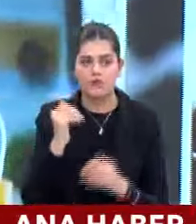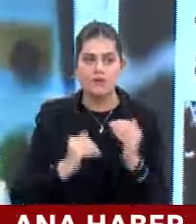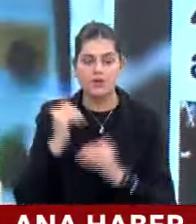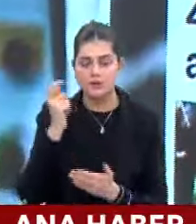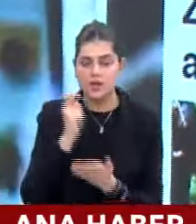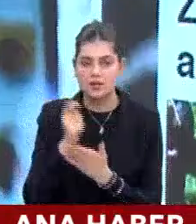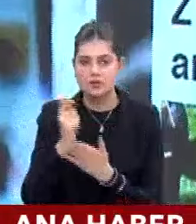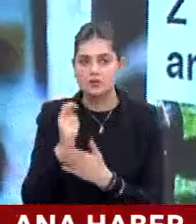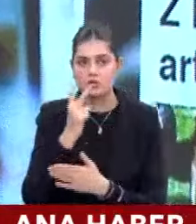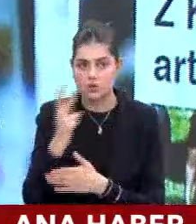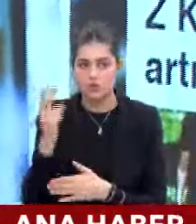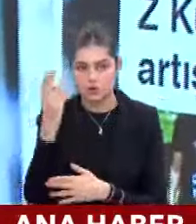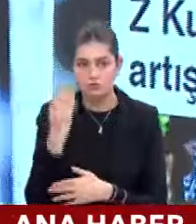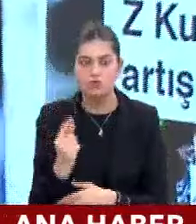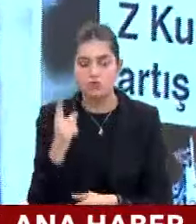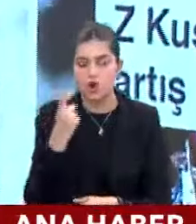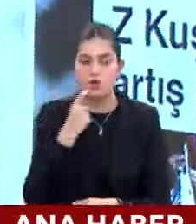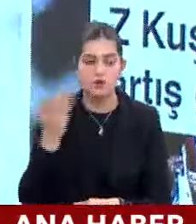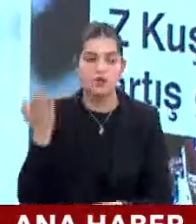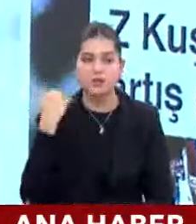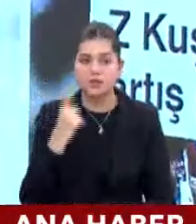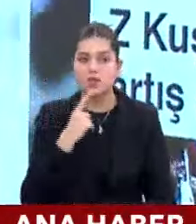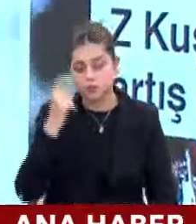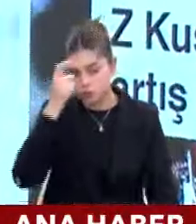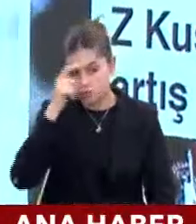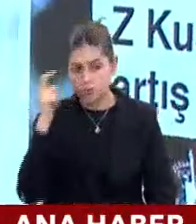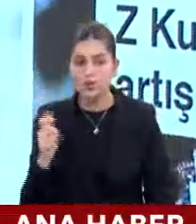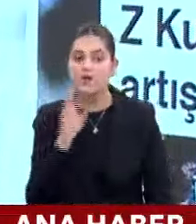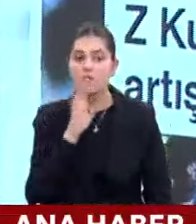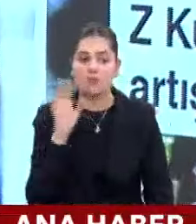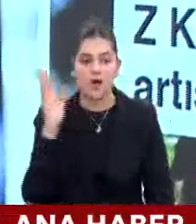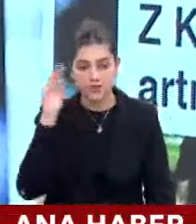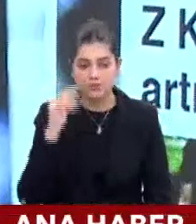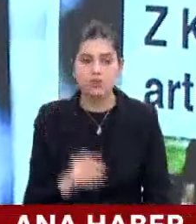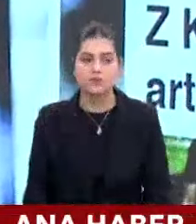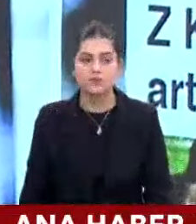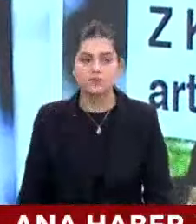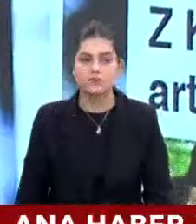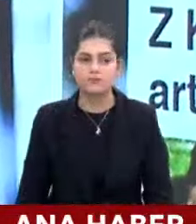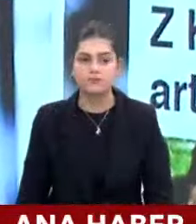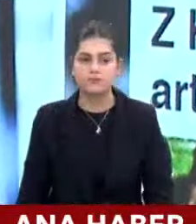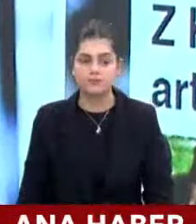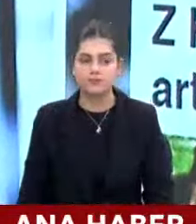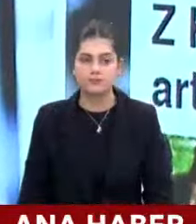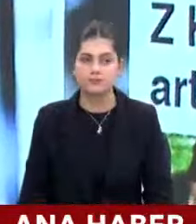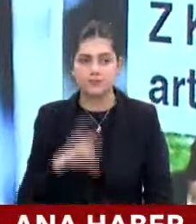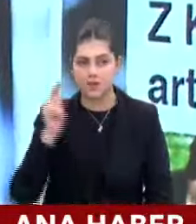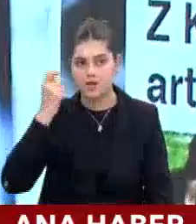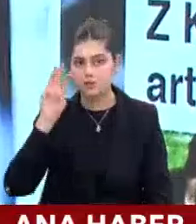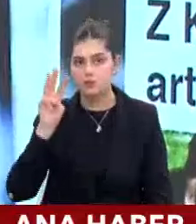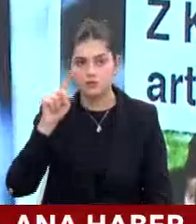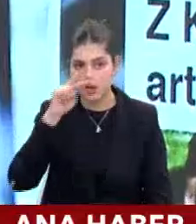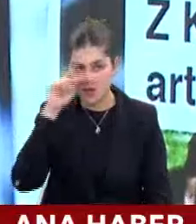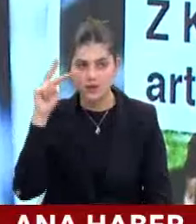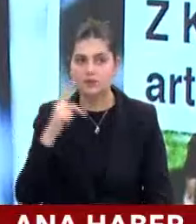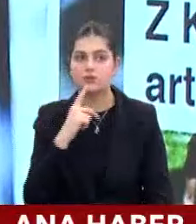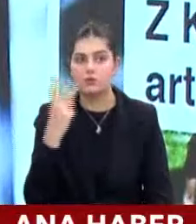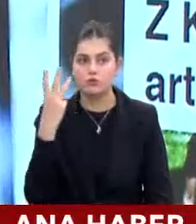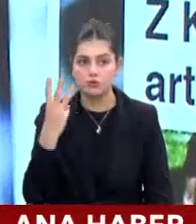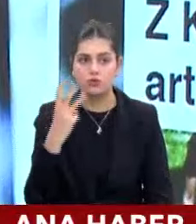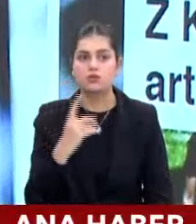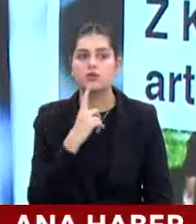harcama yapacağını öngörmüş. Bir önceki yıla göre. Türkiye dahil Avrupa ve Amerika. Bunu da söyleyeyim bu arada. 1 Kasım 31 Aralık döneminde